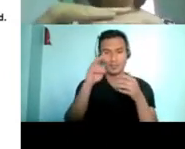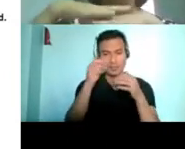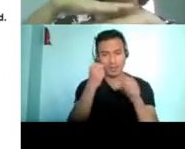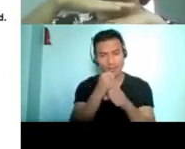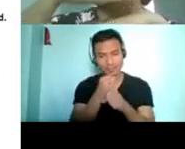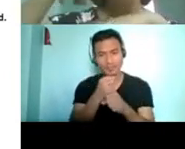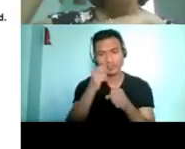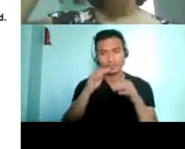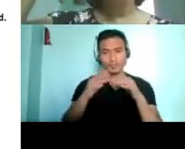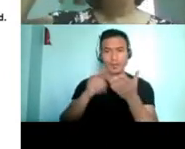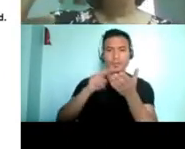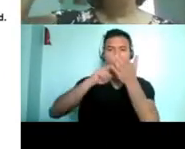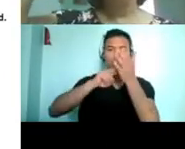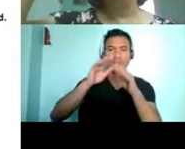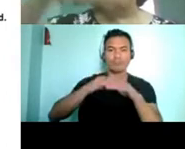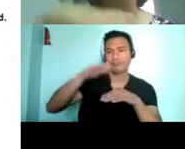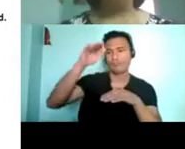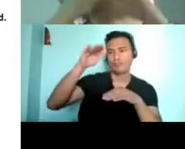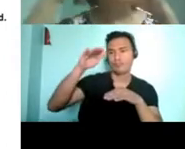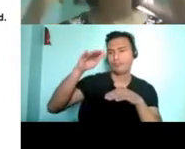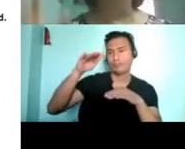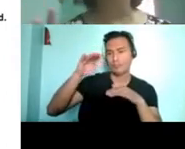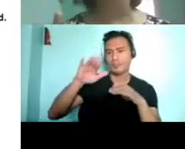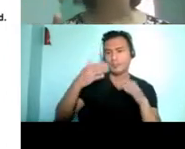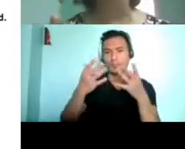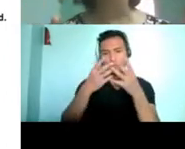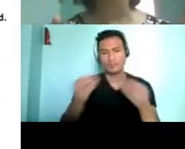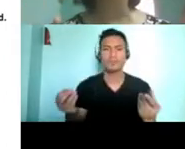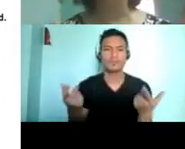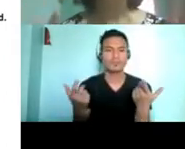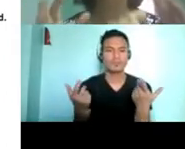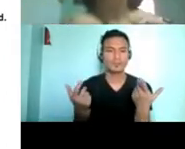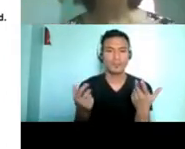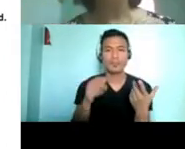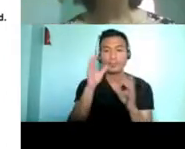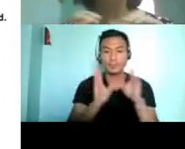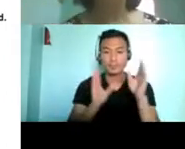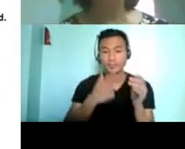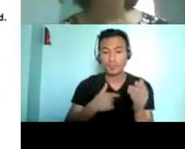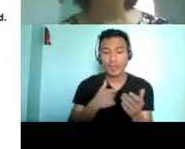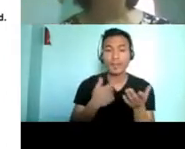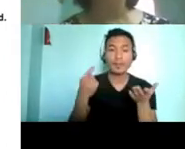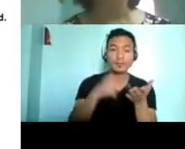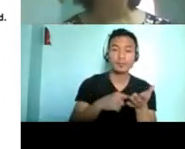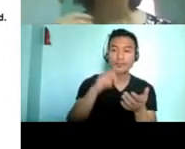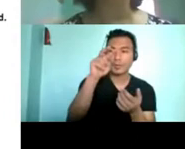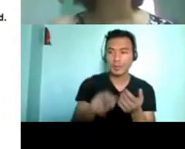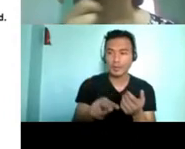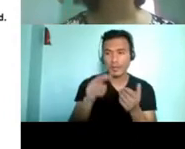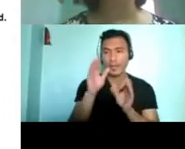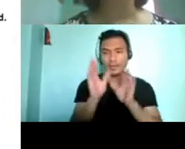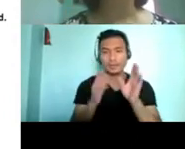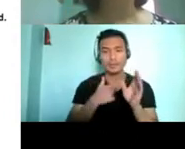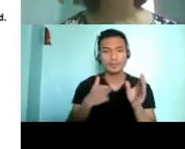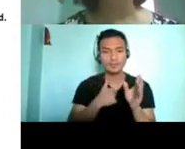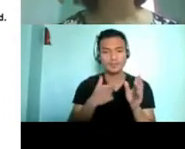थिचोमिचोको लेभल लेभल लेभल बढ्दै बढ्दै बढ्दै बढ्दै आयो र अनि पोखिन्छ एक दिन होइन यदि हामीले सुरुकै अवस्थामा यदि हामी